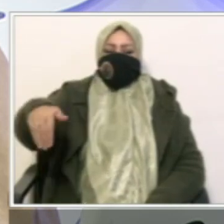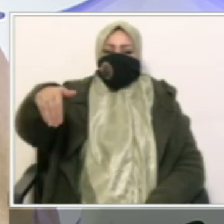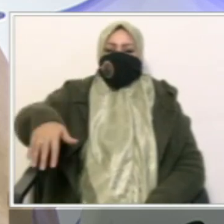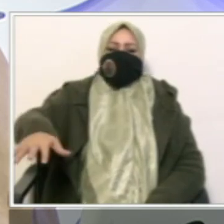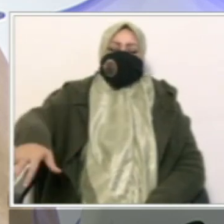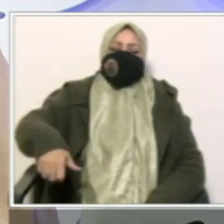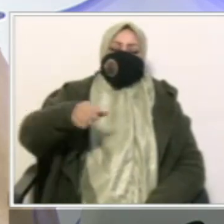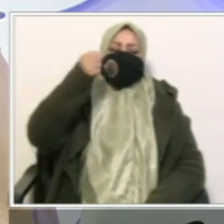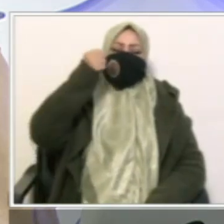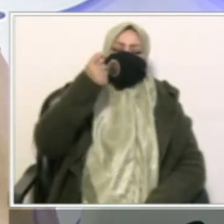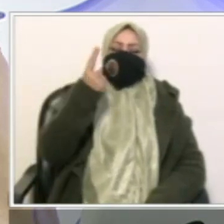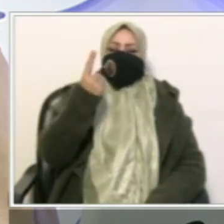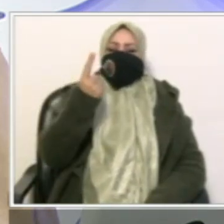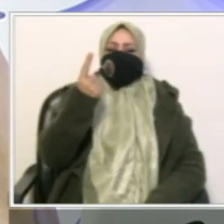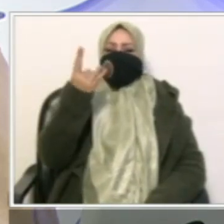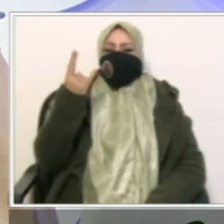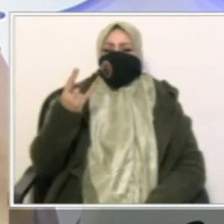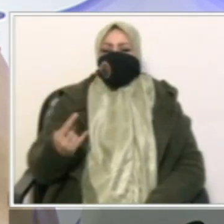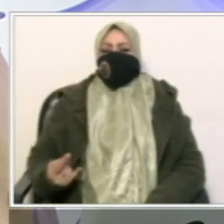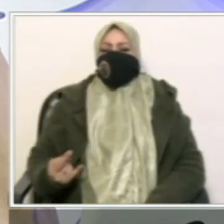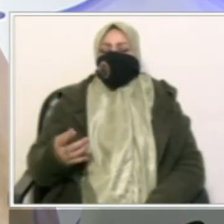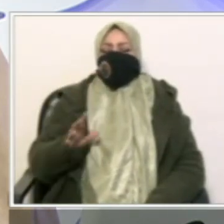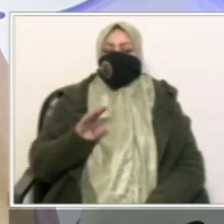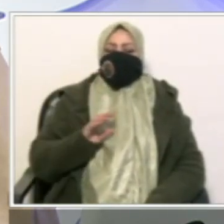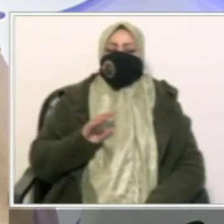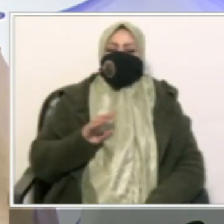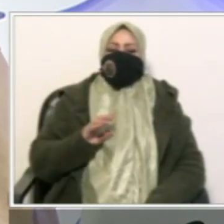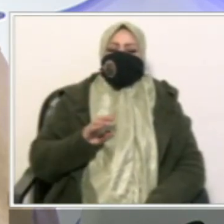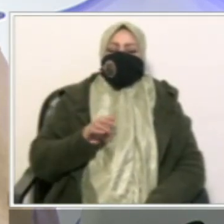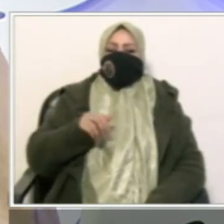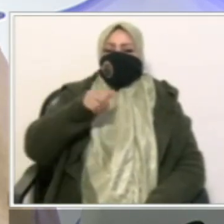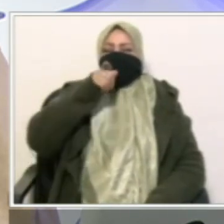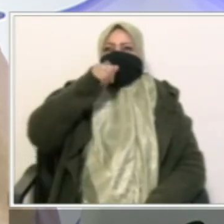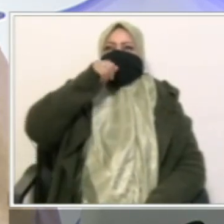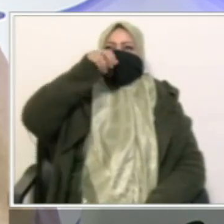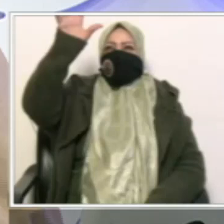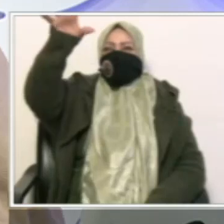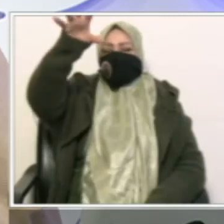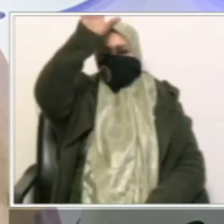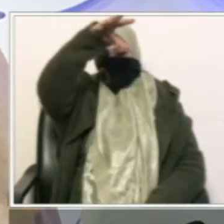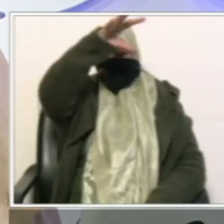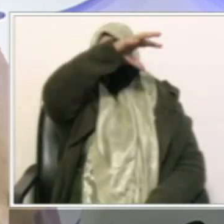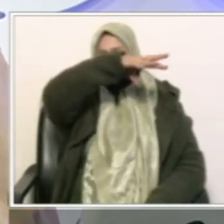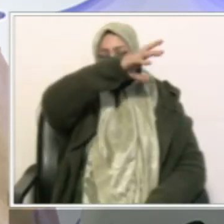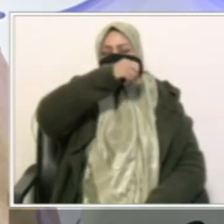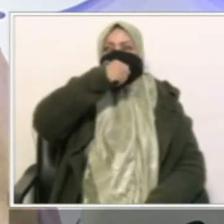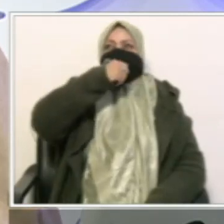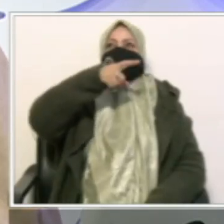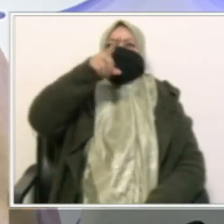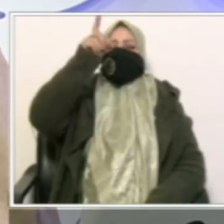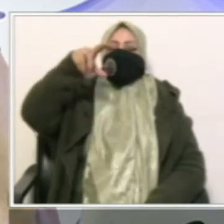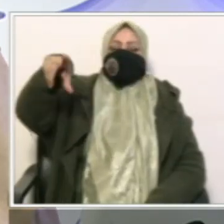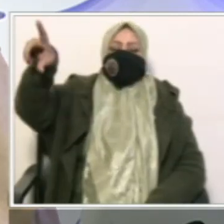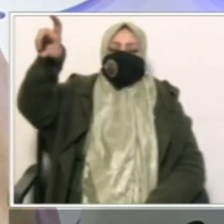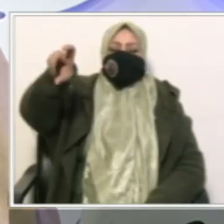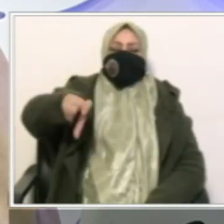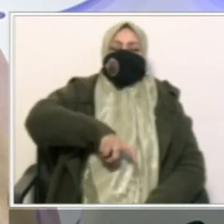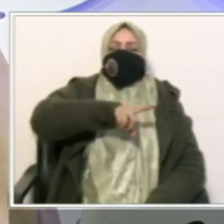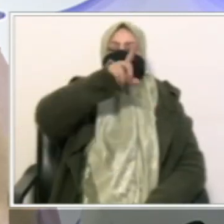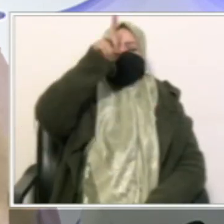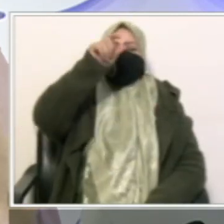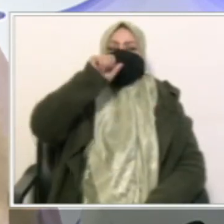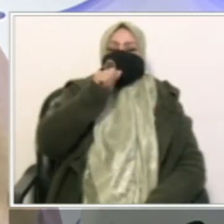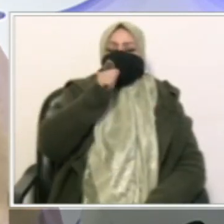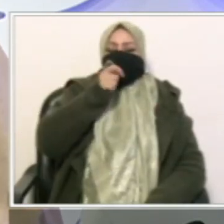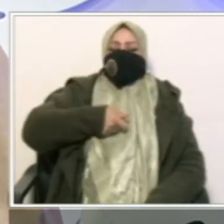كان سقي بمياه المطر والوديان ويعني دون أن تسقيه أنت، فهذا يخرج منه